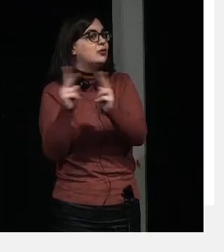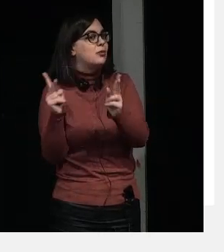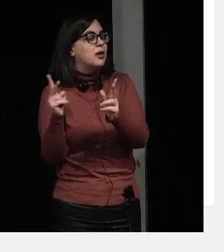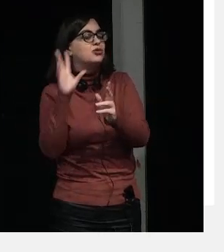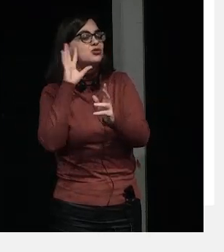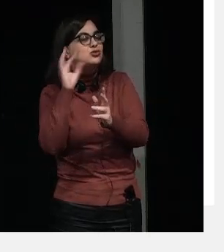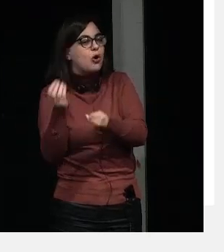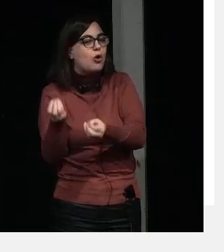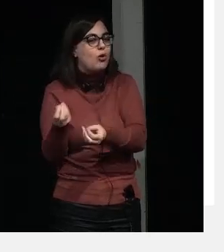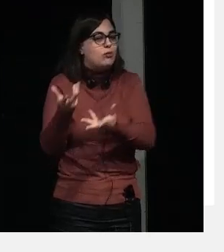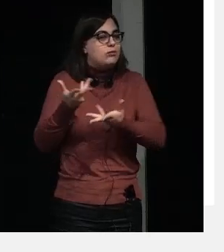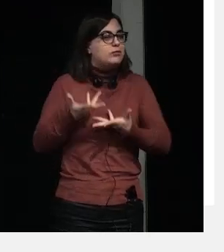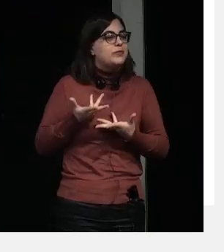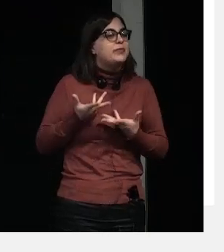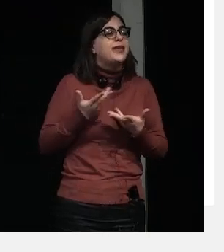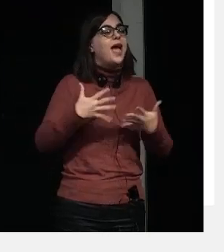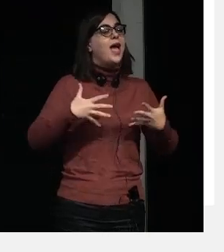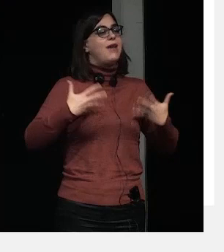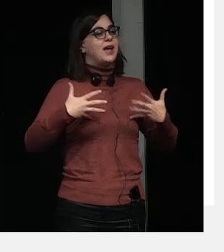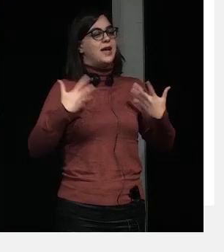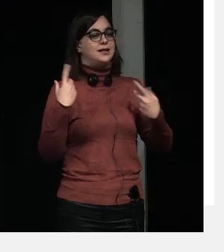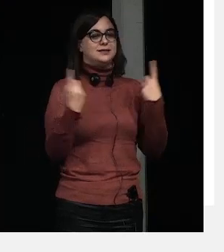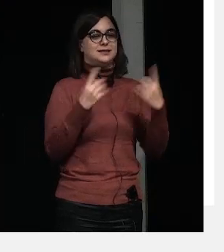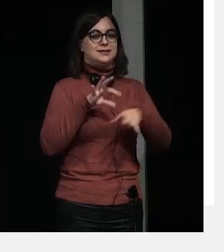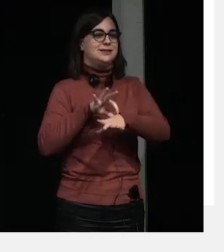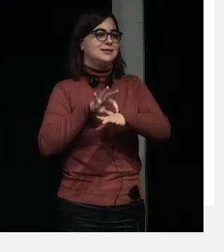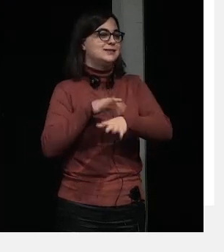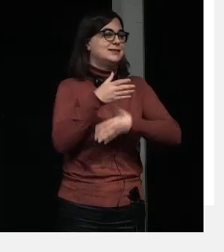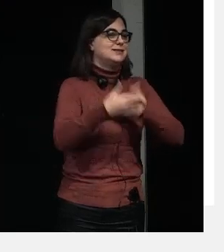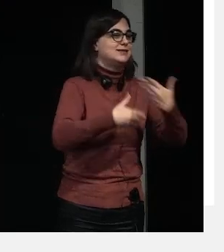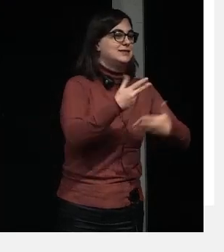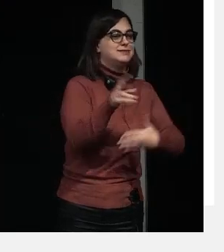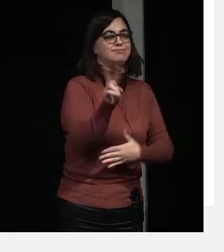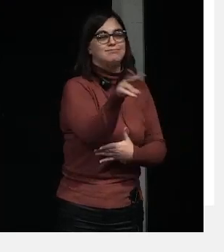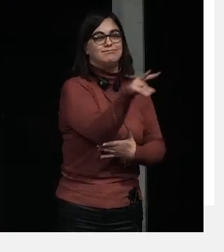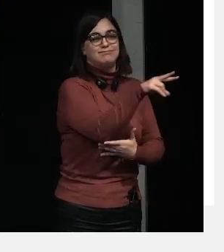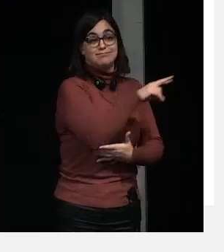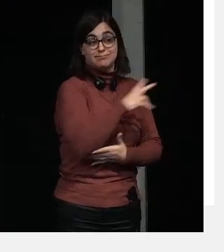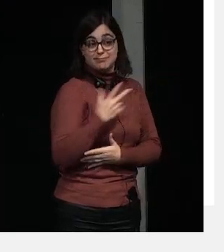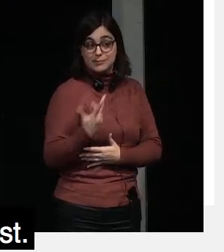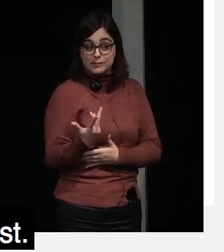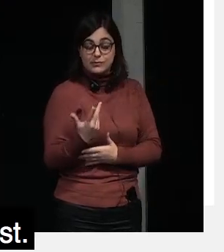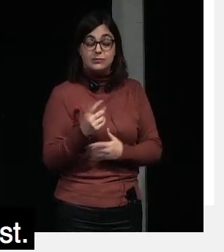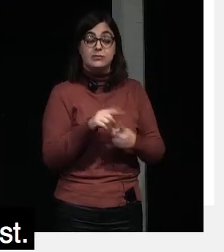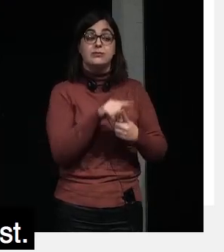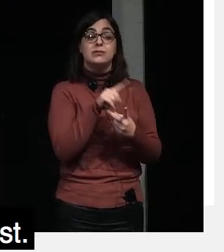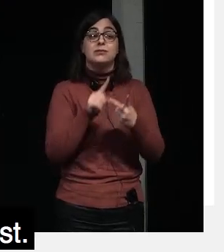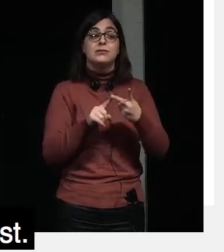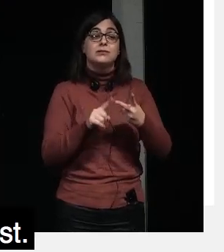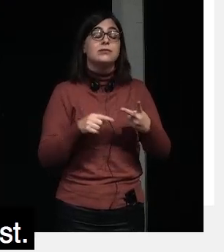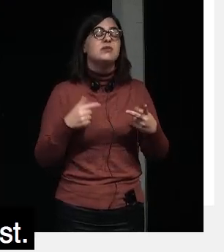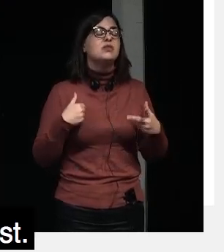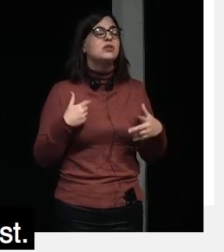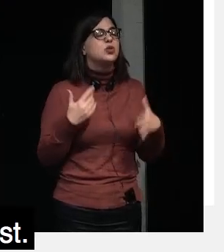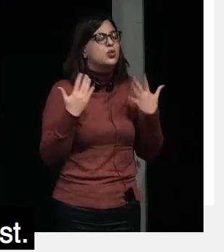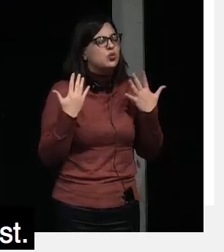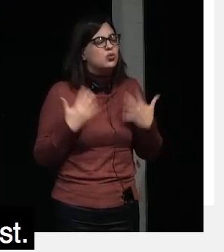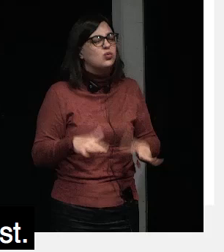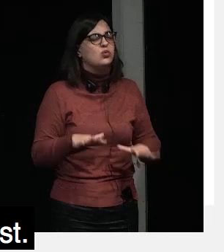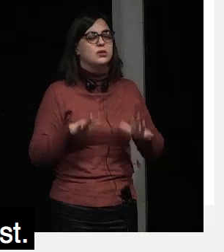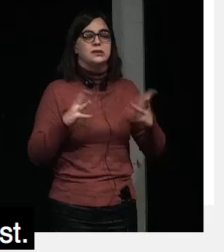στα μουσεία. Και επίσης κάτι το οποίο μου δημιουργεί κούραση είναι το ότι είναι πολύ